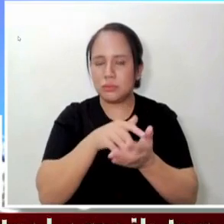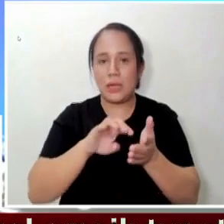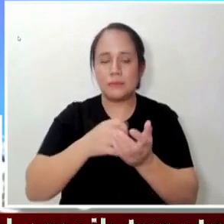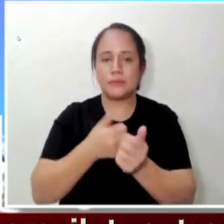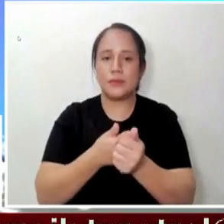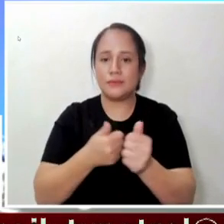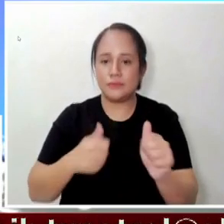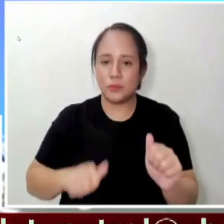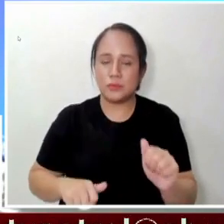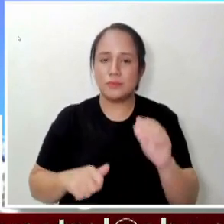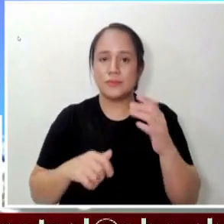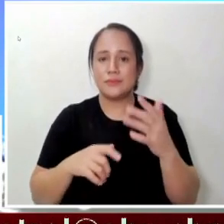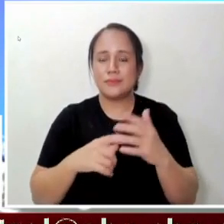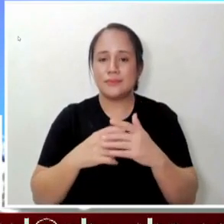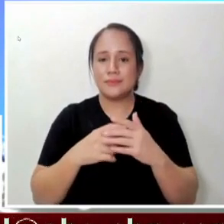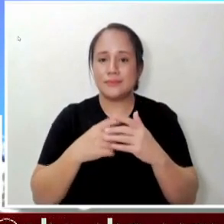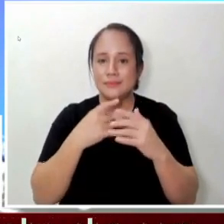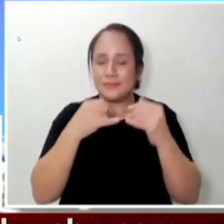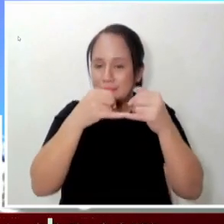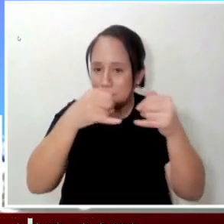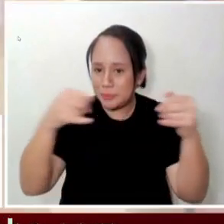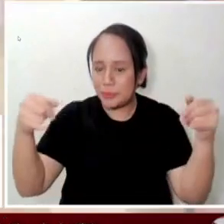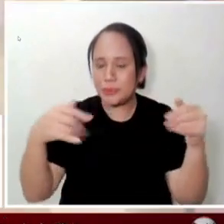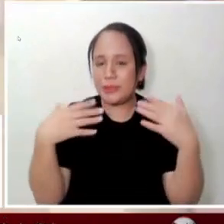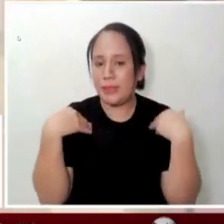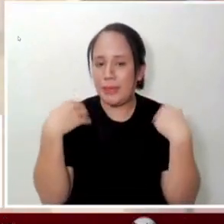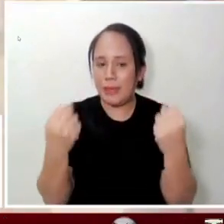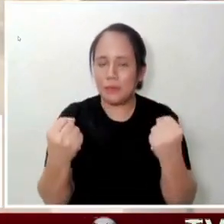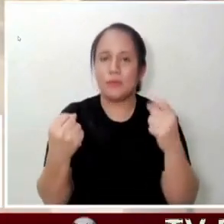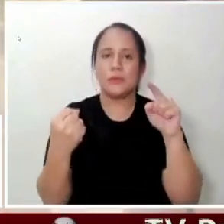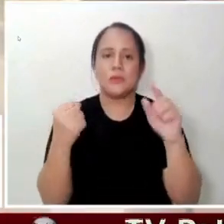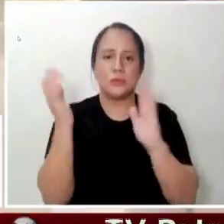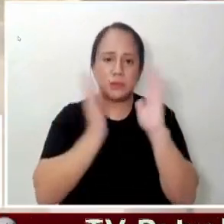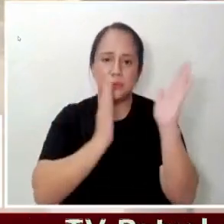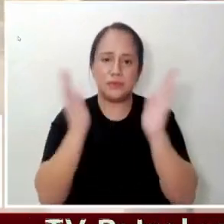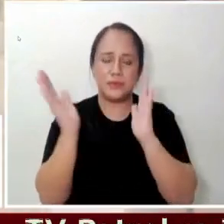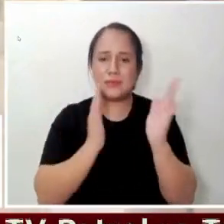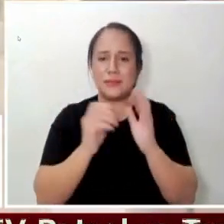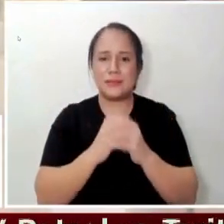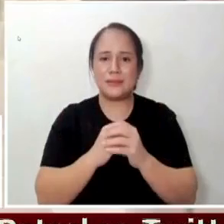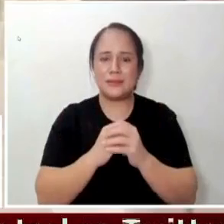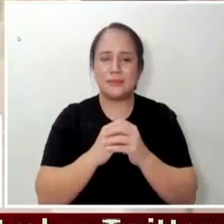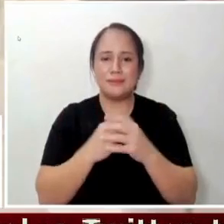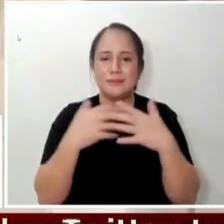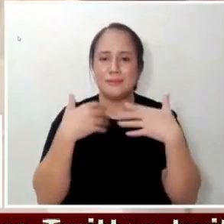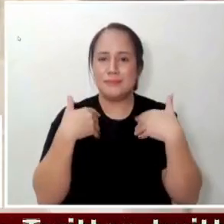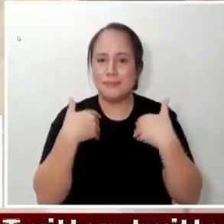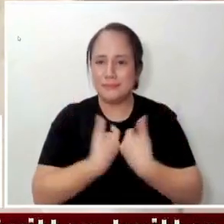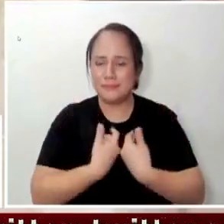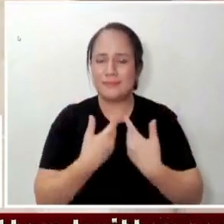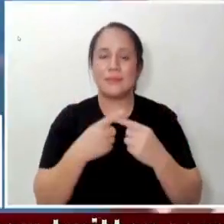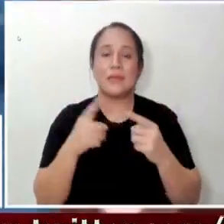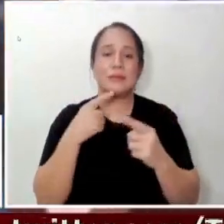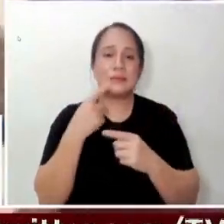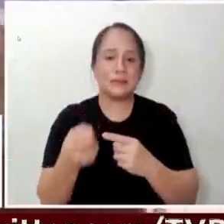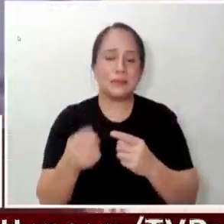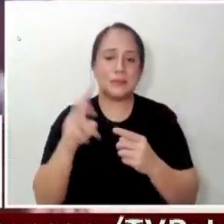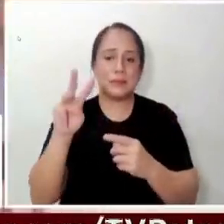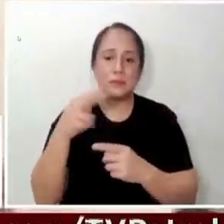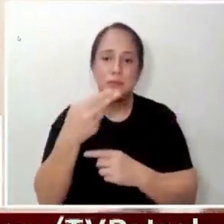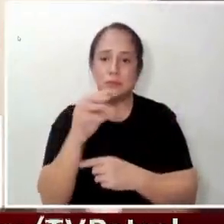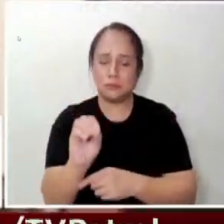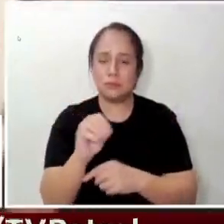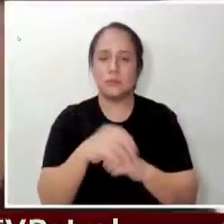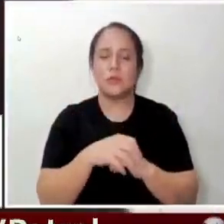line where health services get overwhelmed. Sa kabila nito, nagbabala ang WHO sa